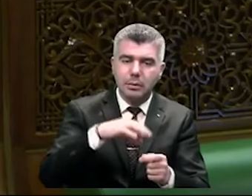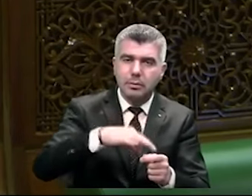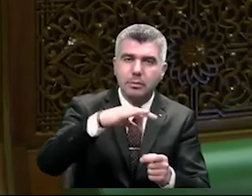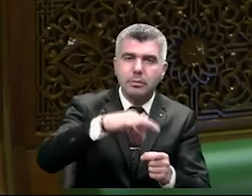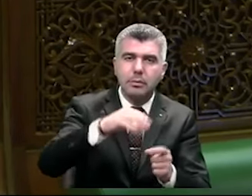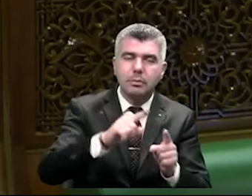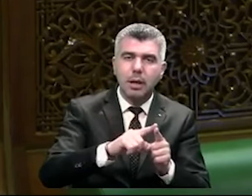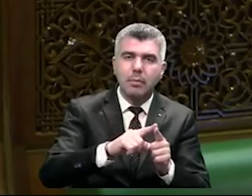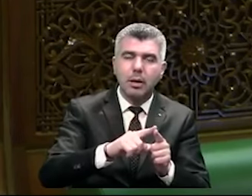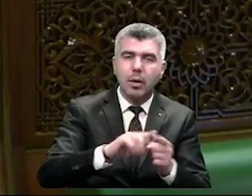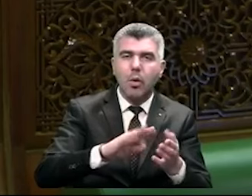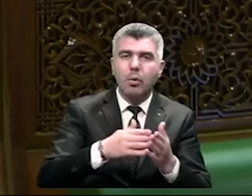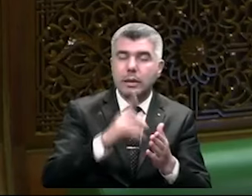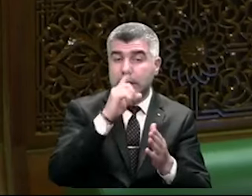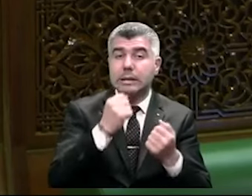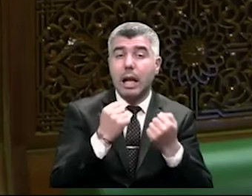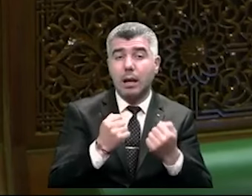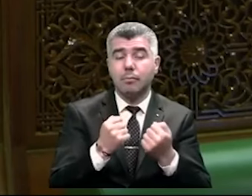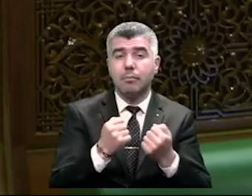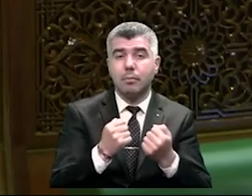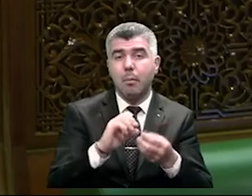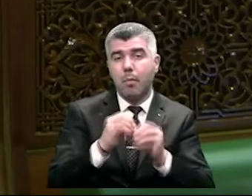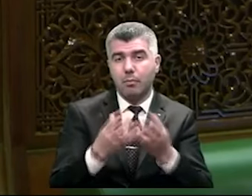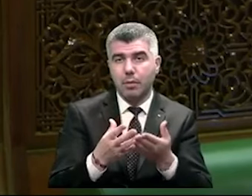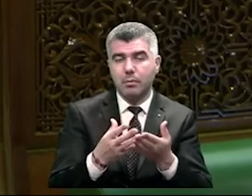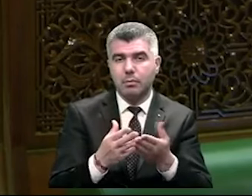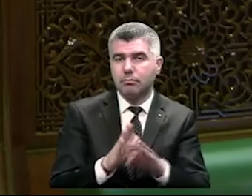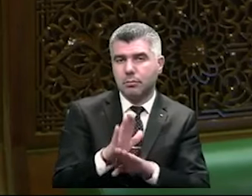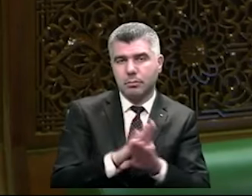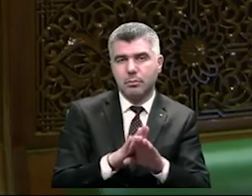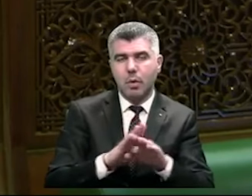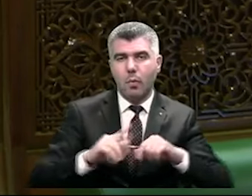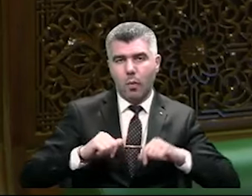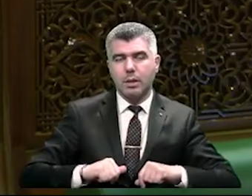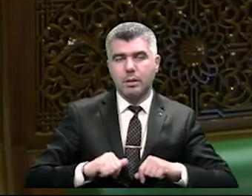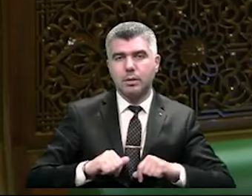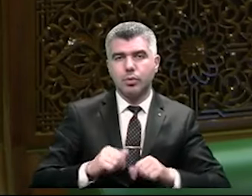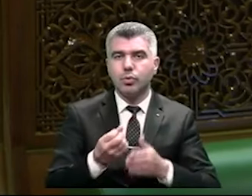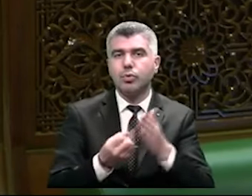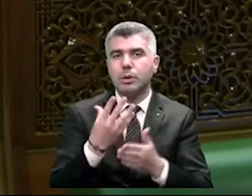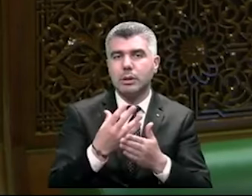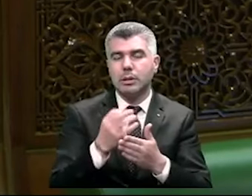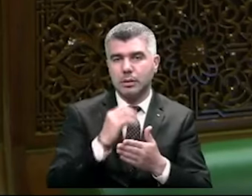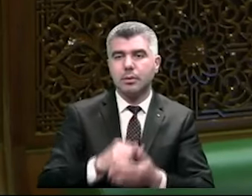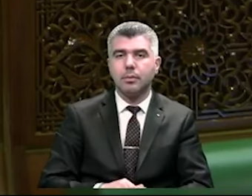الخطوره على مستعملي ديال ديك الطريق فكنتم منكم السيد الوزير باش يدار واحد